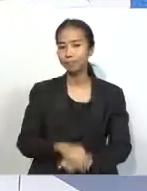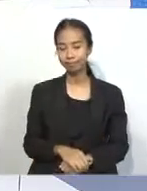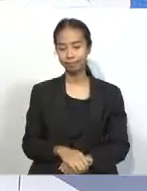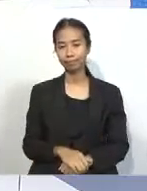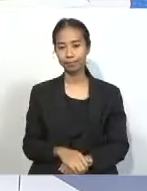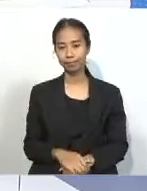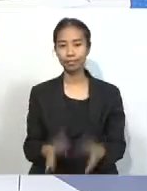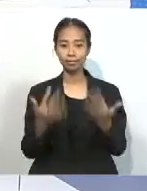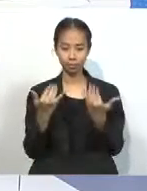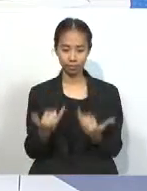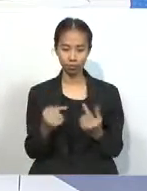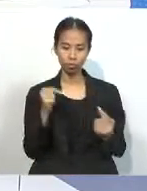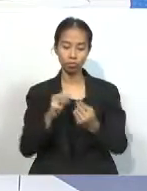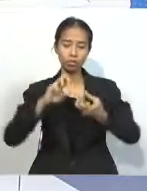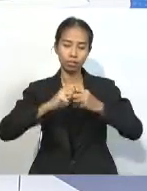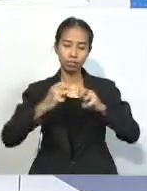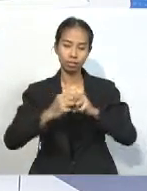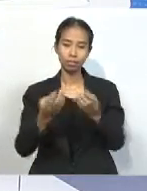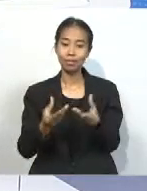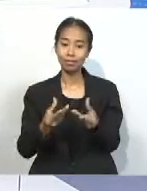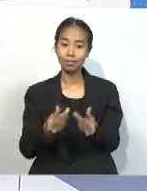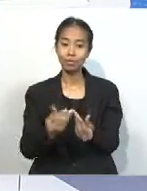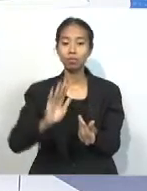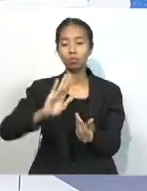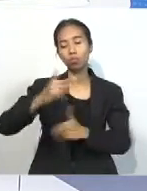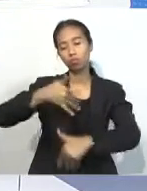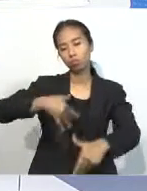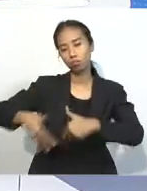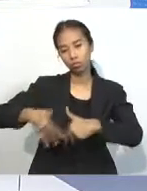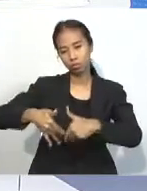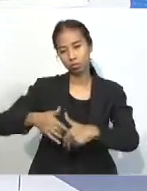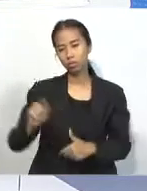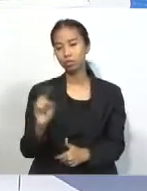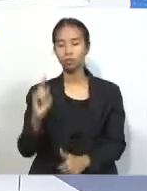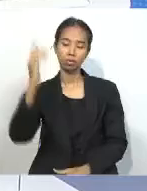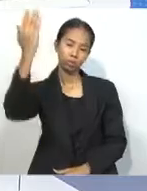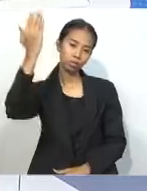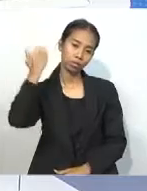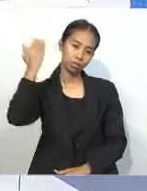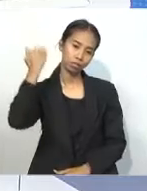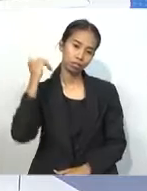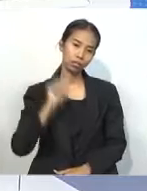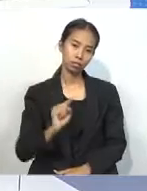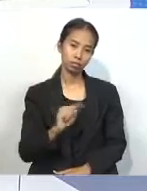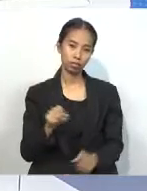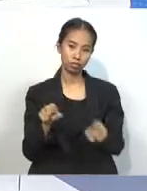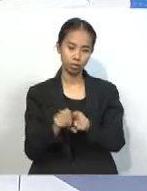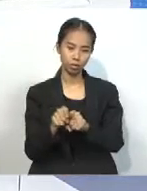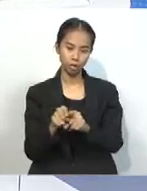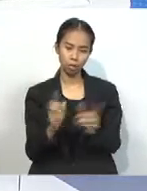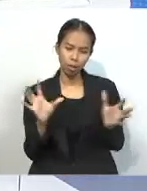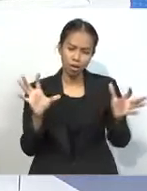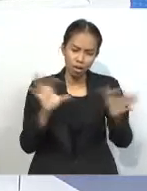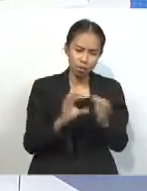มาดูเรื่องของการแก้ไขปัญหาที่ดินทำกินกันบ้างที่ดินทำกินของประชาชนบางคนเนี่ยต้องยอมรับว่าที่ผ่านมาไปอยู่ในพื้นที่เขตอุทยาน